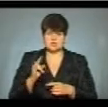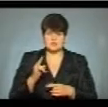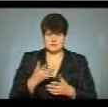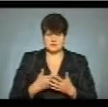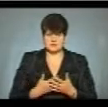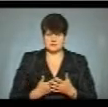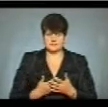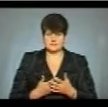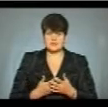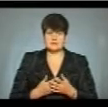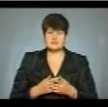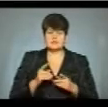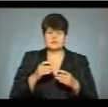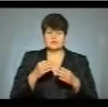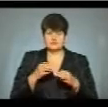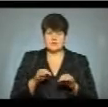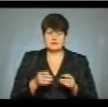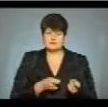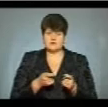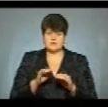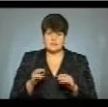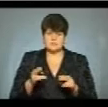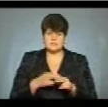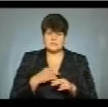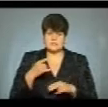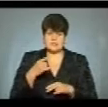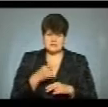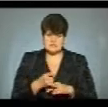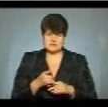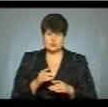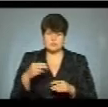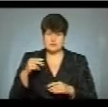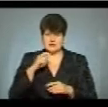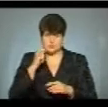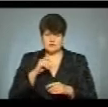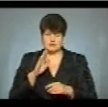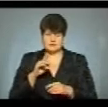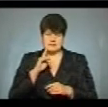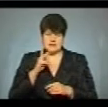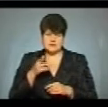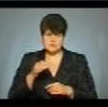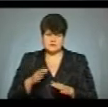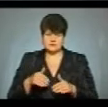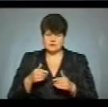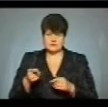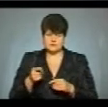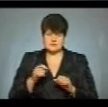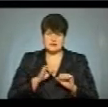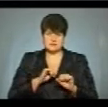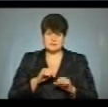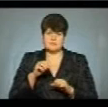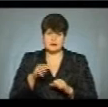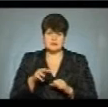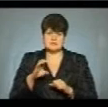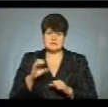наприклад. З петицією «Дозволити перевозити дітей у таксі без спеціальних автокрісел» до президента України Володимира Зеленського звернувся тернопільський адвокат